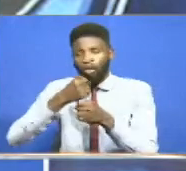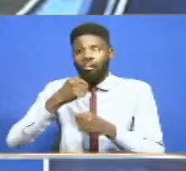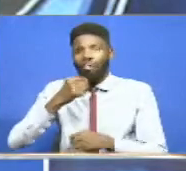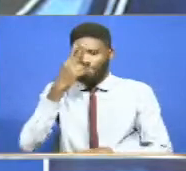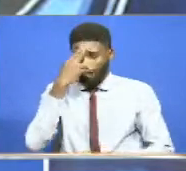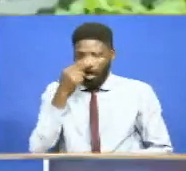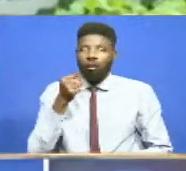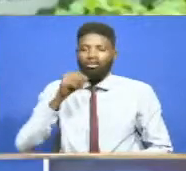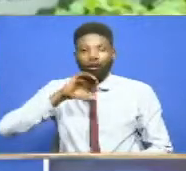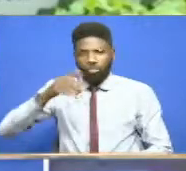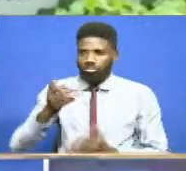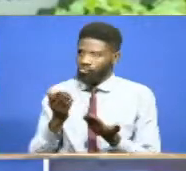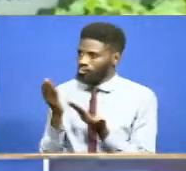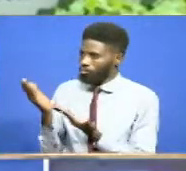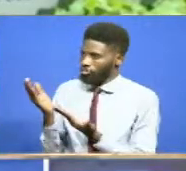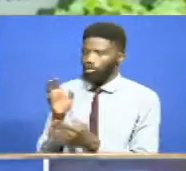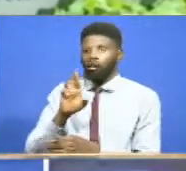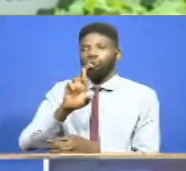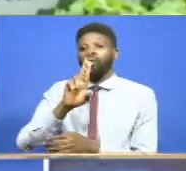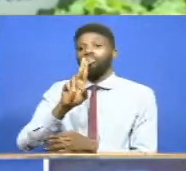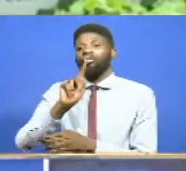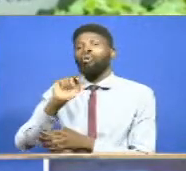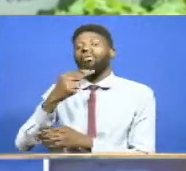Ruth Wamoi.